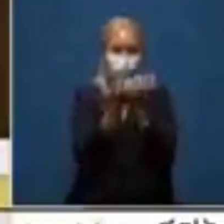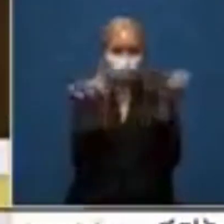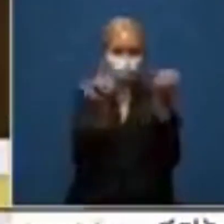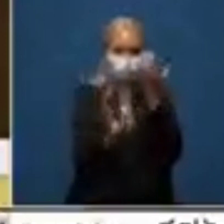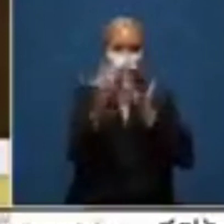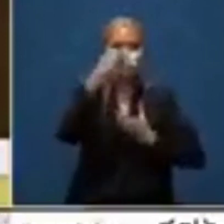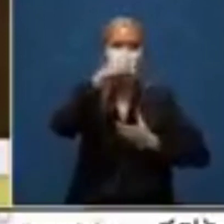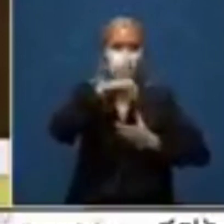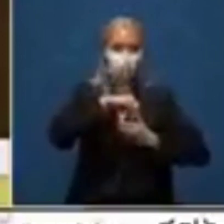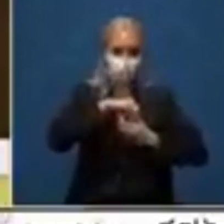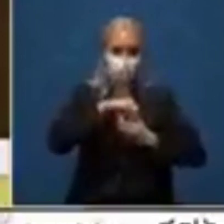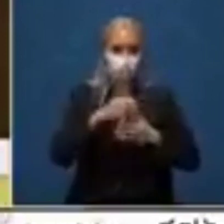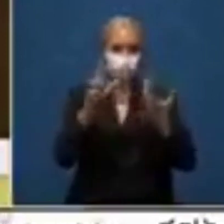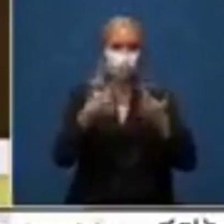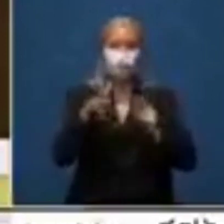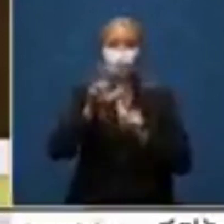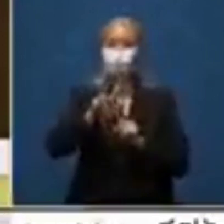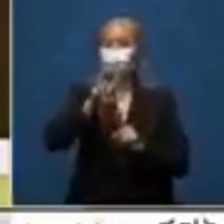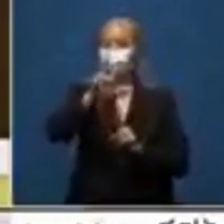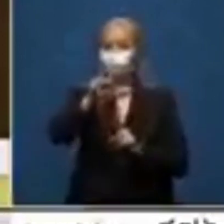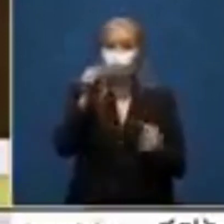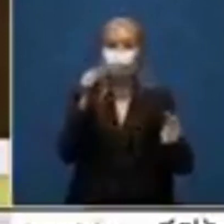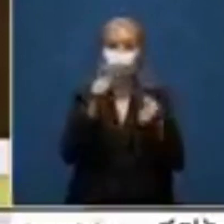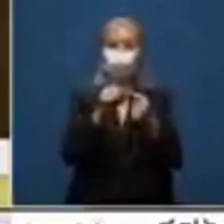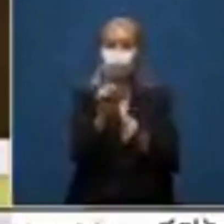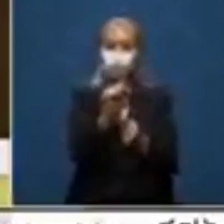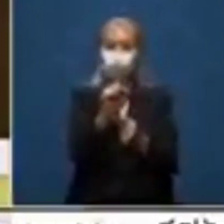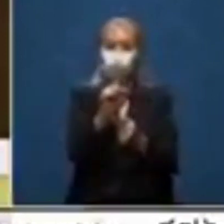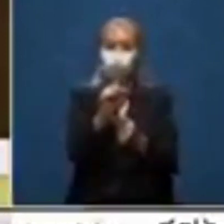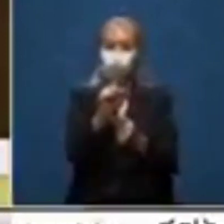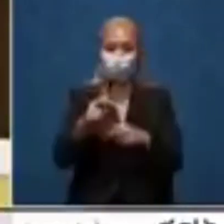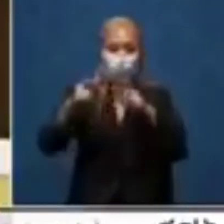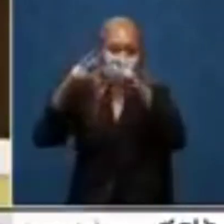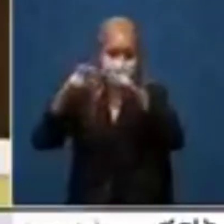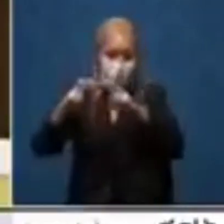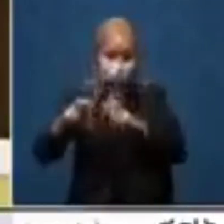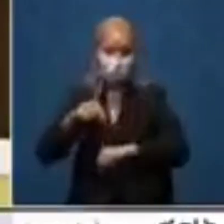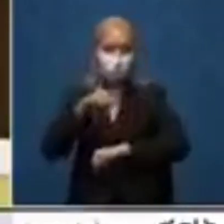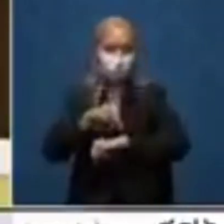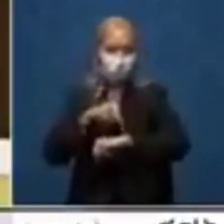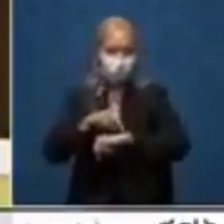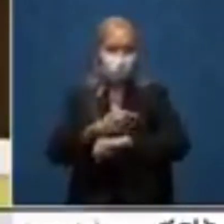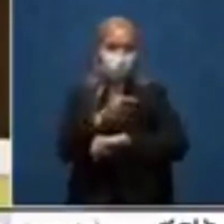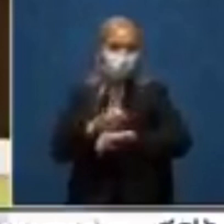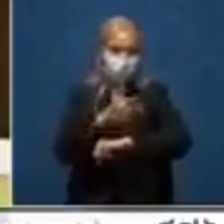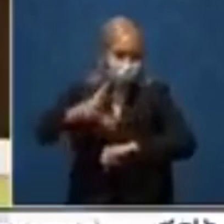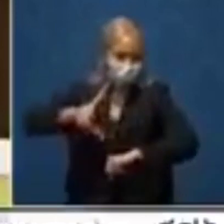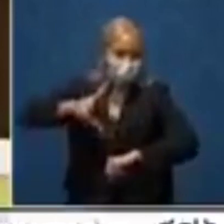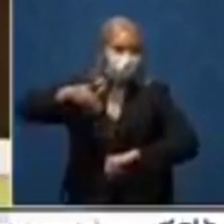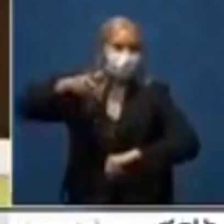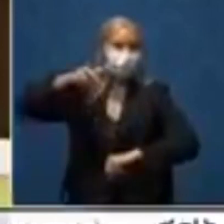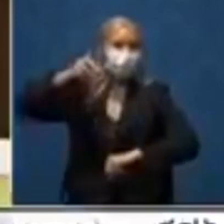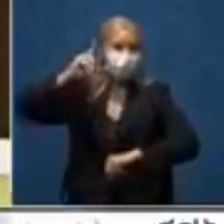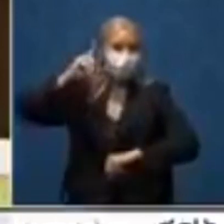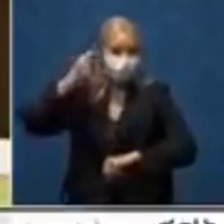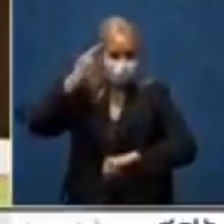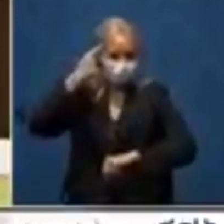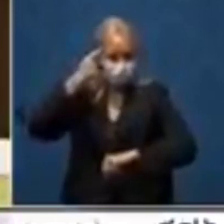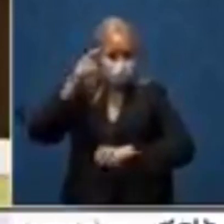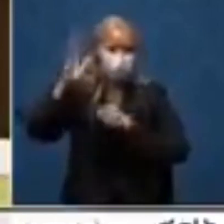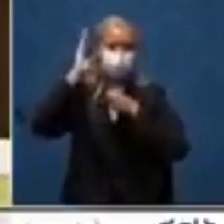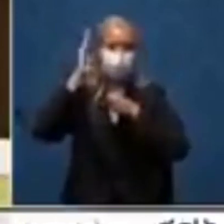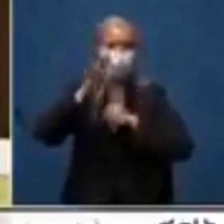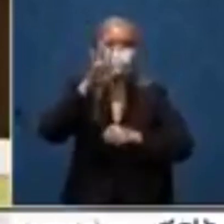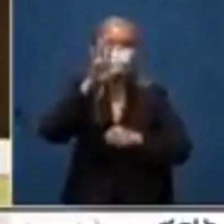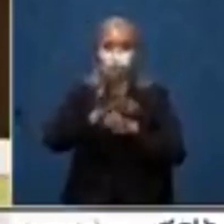3นั้นตรงอยู่ข้อเดียวครับก็คือท่านไปวินิจฉัยว่าคุณอมรัตน์ได้ใช้เวลานานไปแล้วก็เห็นว่ามีการอภิปรายพอแล้วจึงปิ